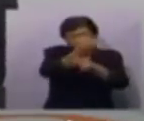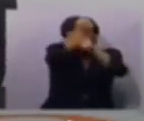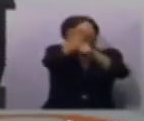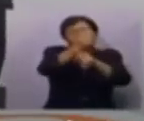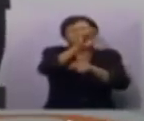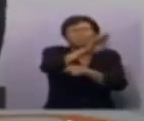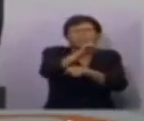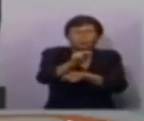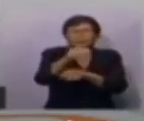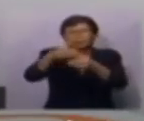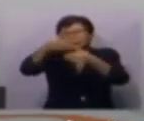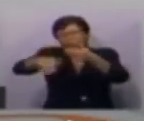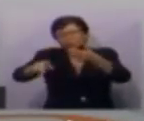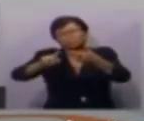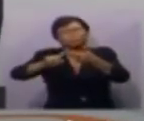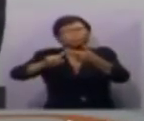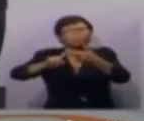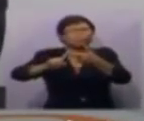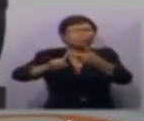Barisan Nasional dan diikuti oleh